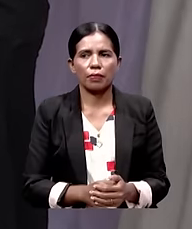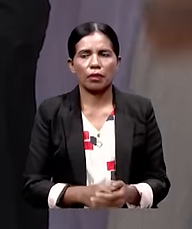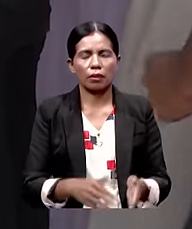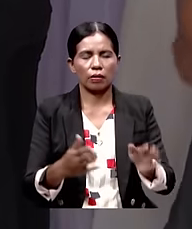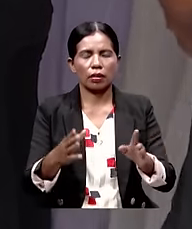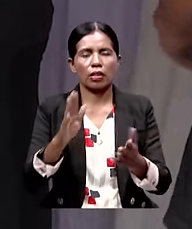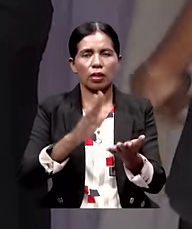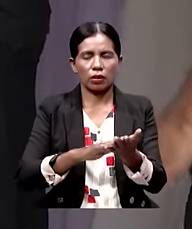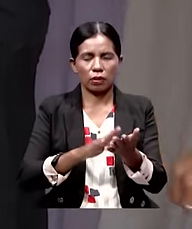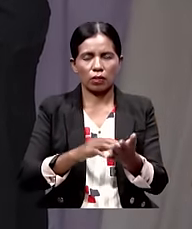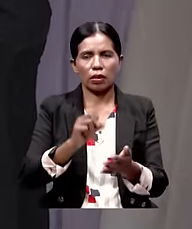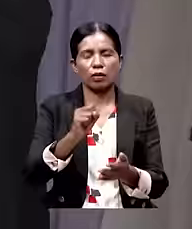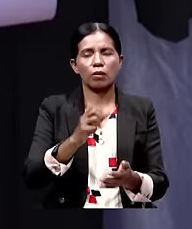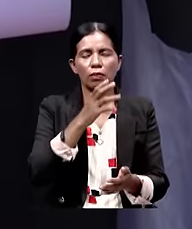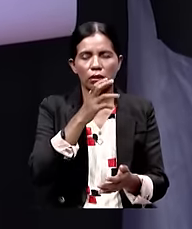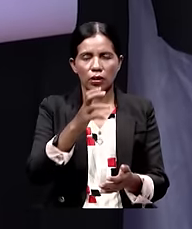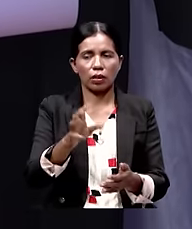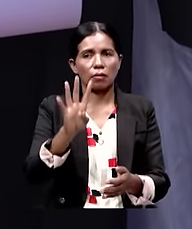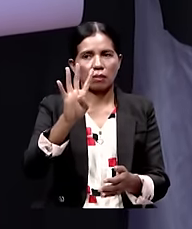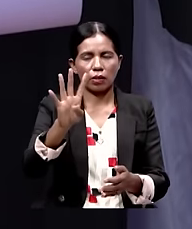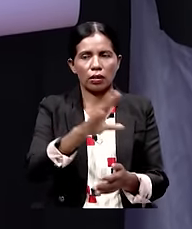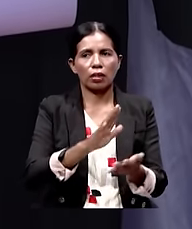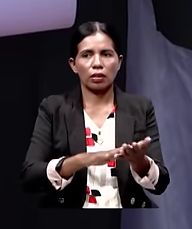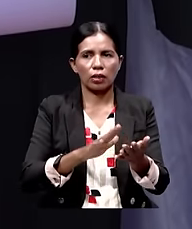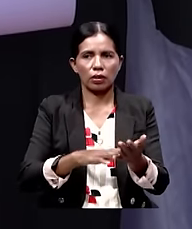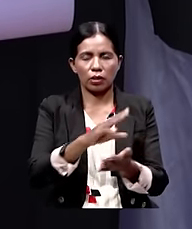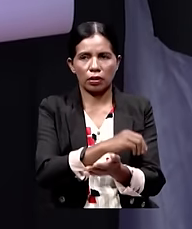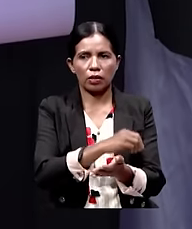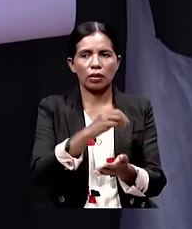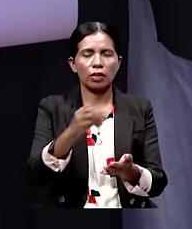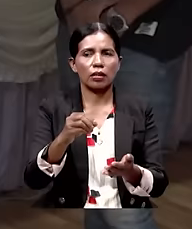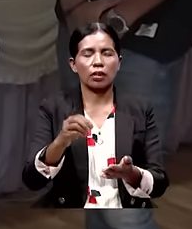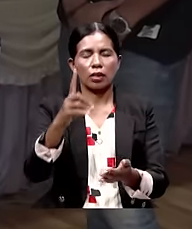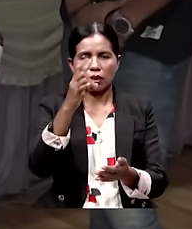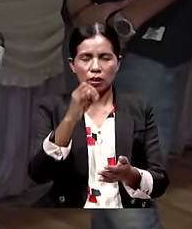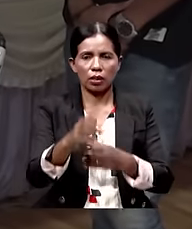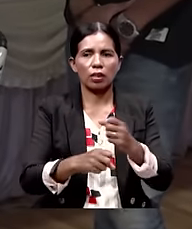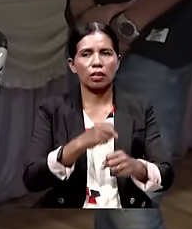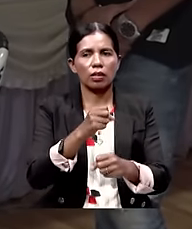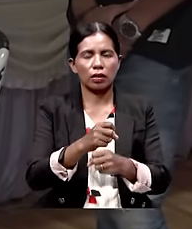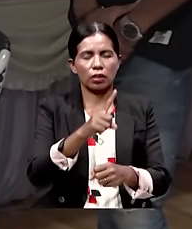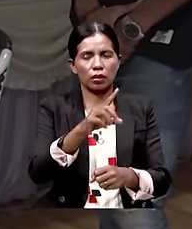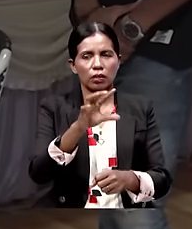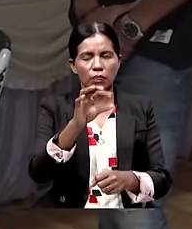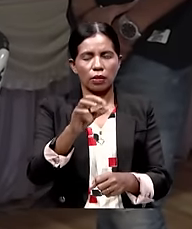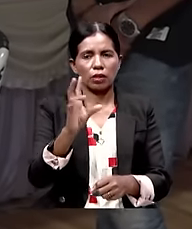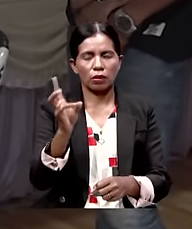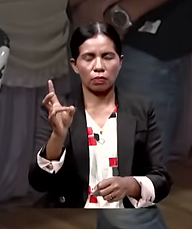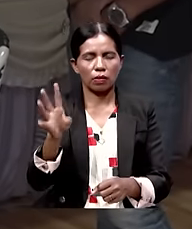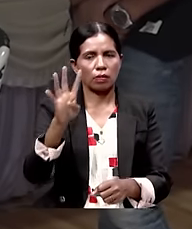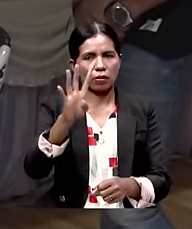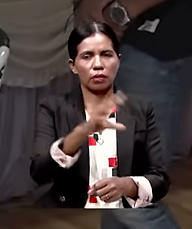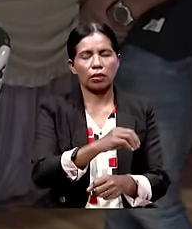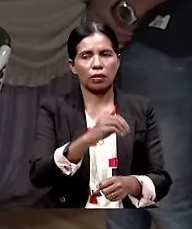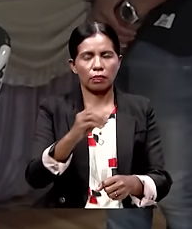estudi escola primaria portugues quarta klase, ia escola kantu resente Ia dili, tinang riwida tusia hitun ulu, to tinang riwida tusia